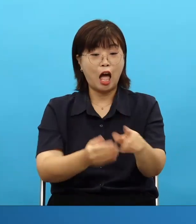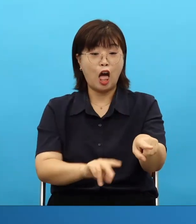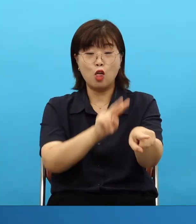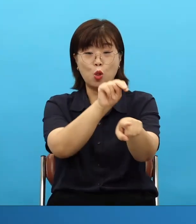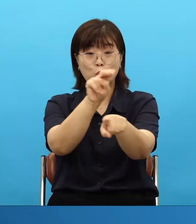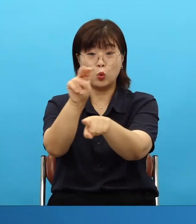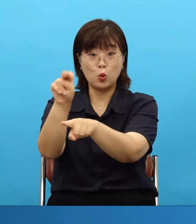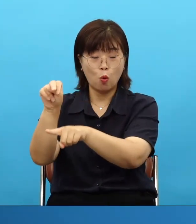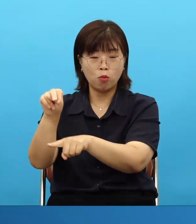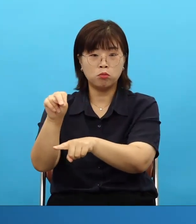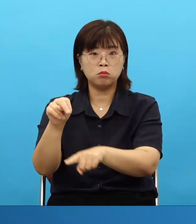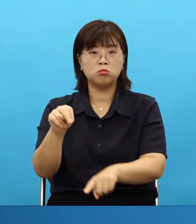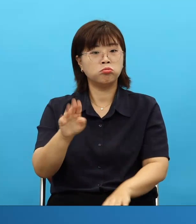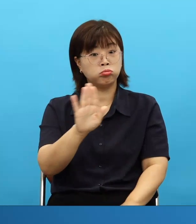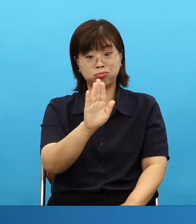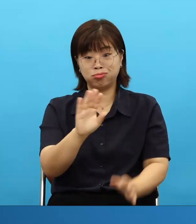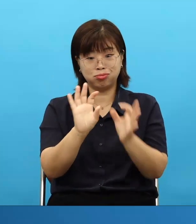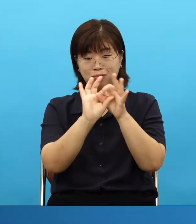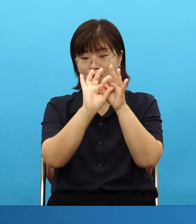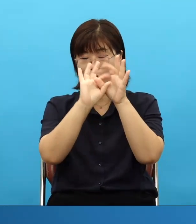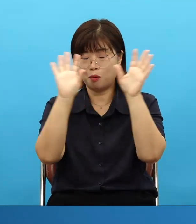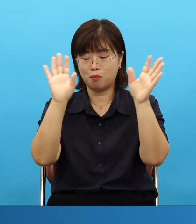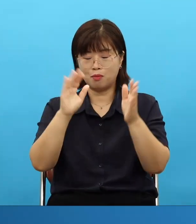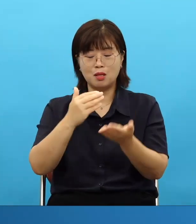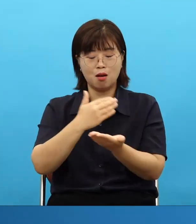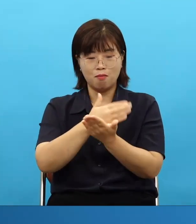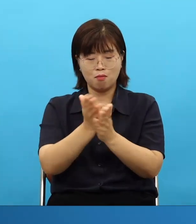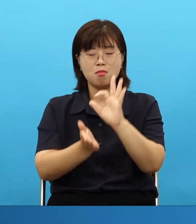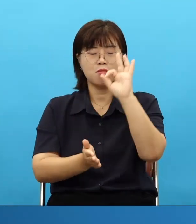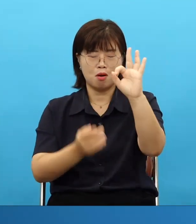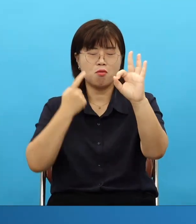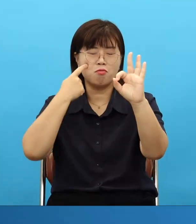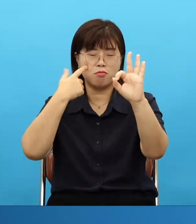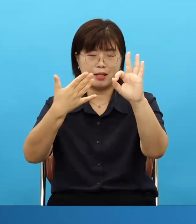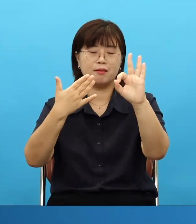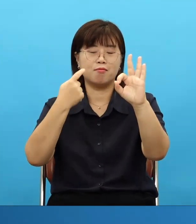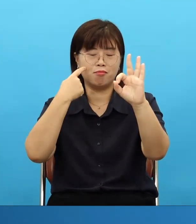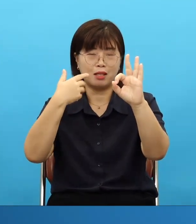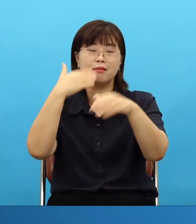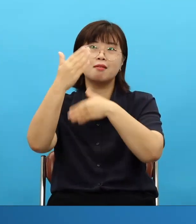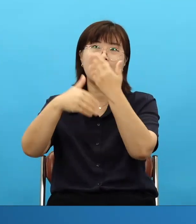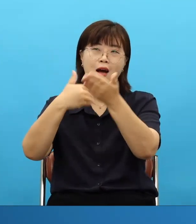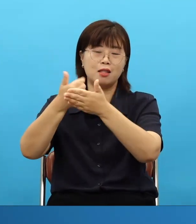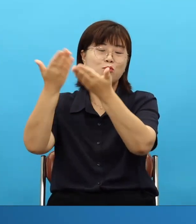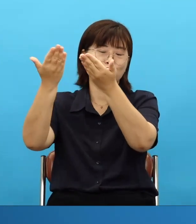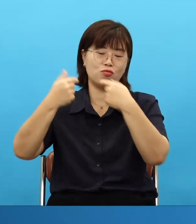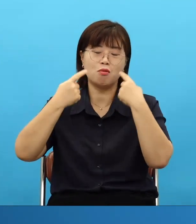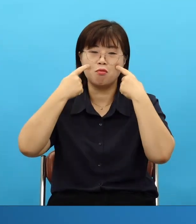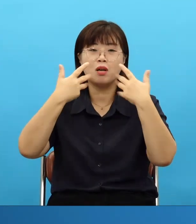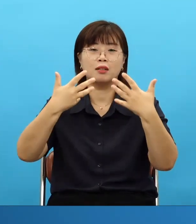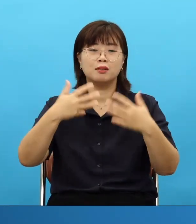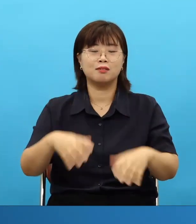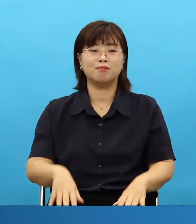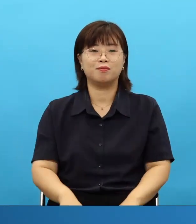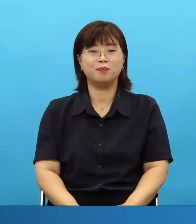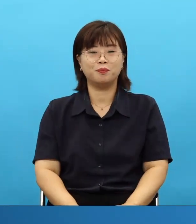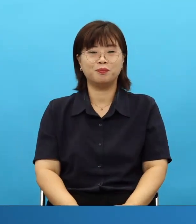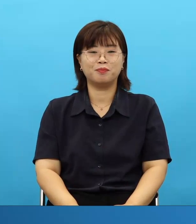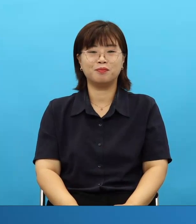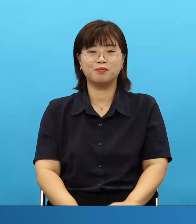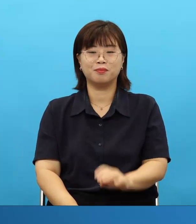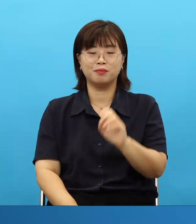world say that this is not in fact true, you can't dispute the fact that this is a fact. 그런데 많은 사람들 뭐 이런 말